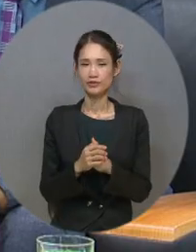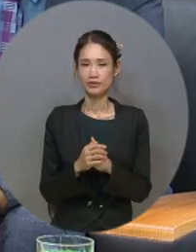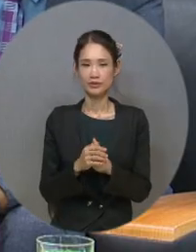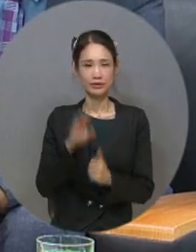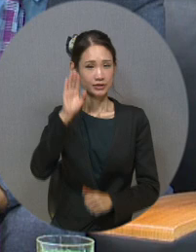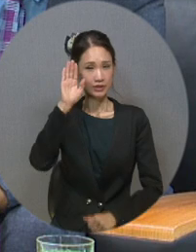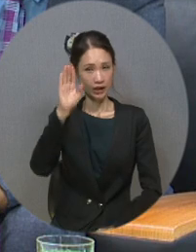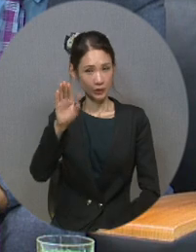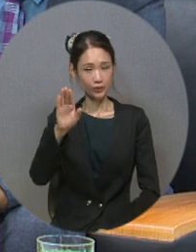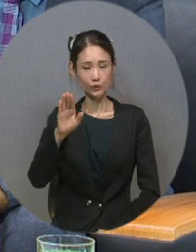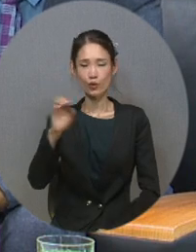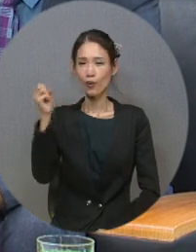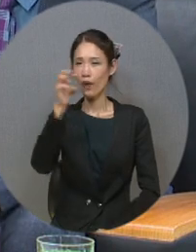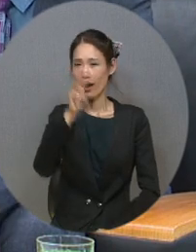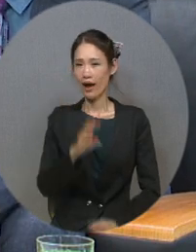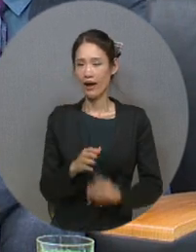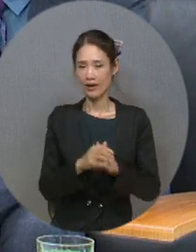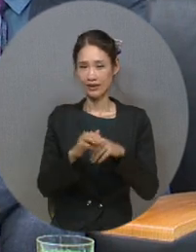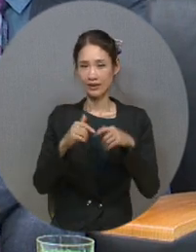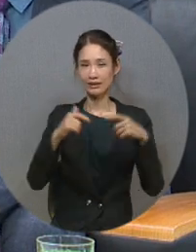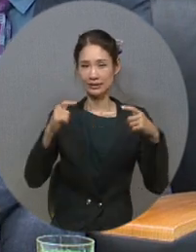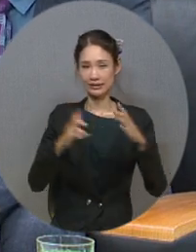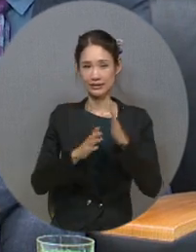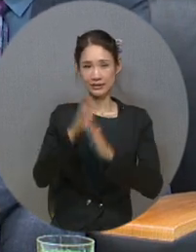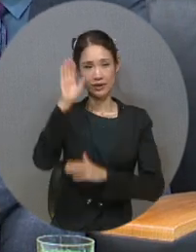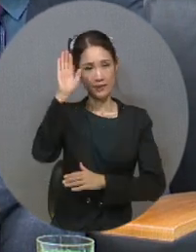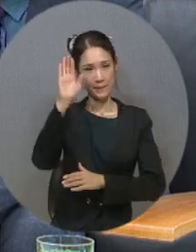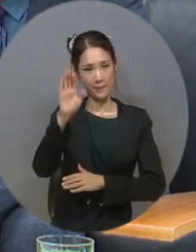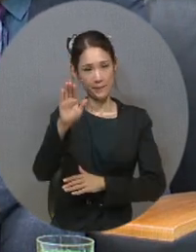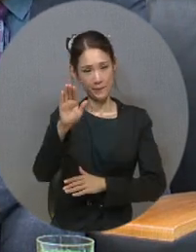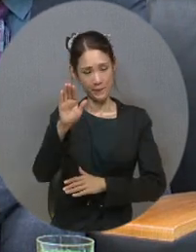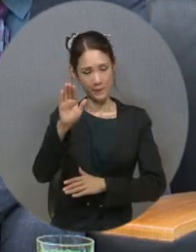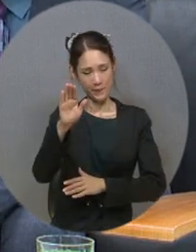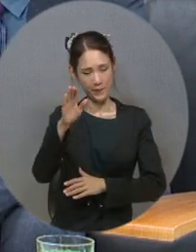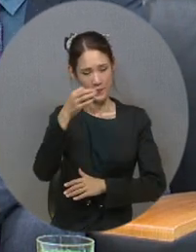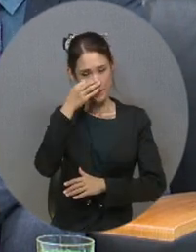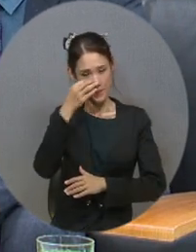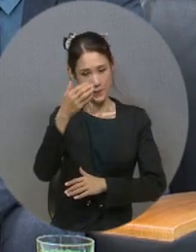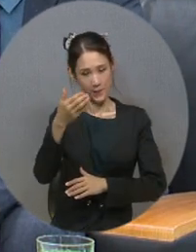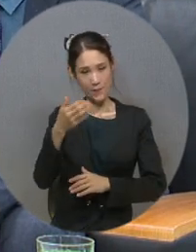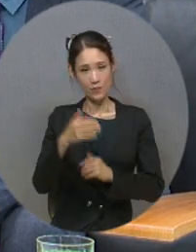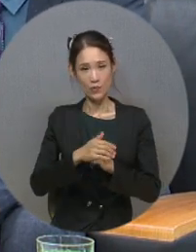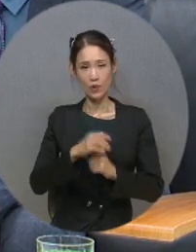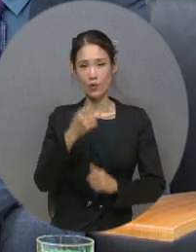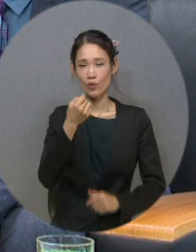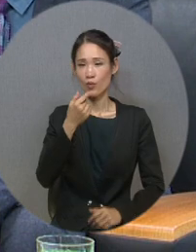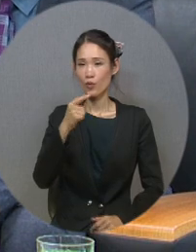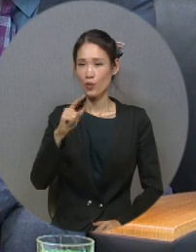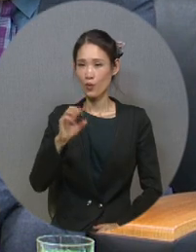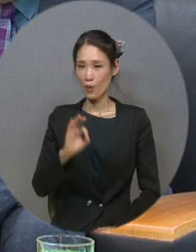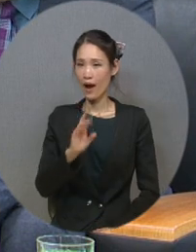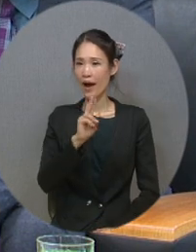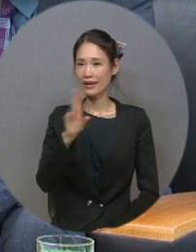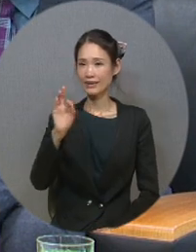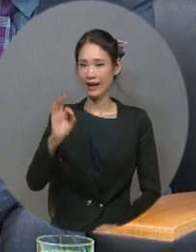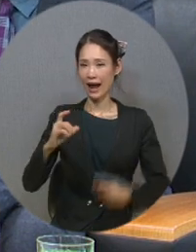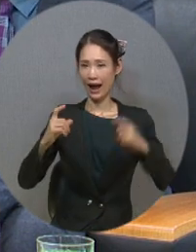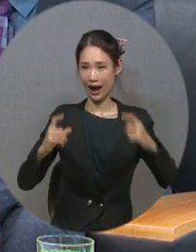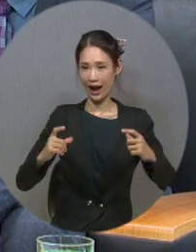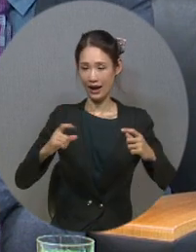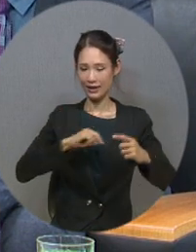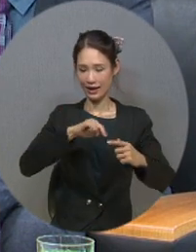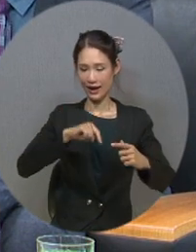광양시는 미래를 내다보고 가고 있다. 그럼 광양이 가진